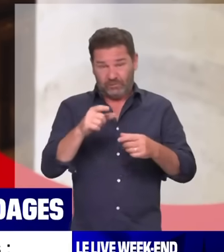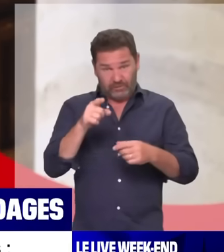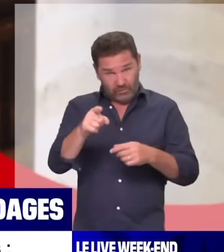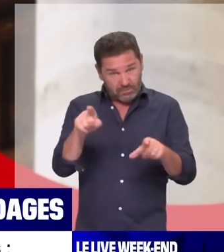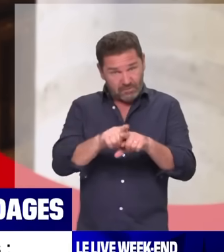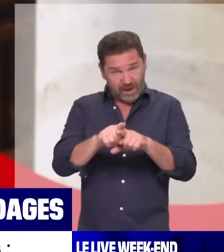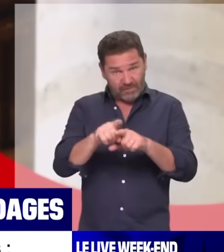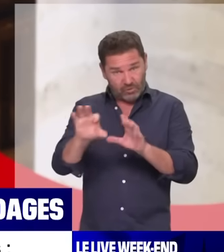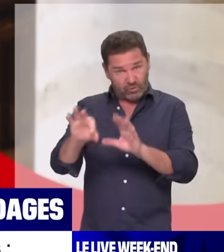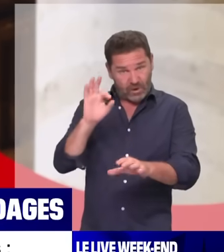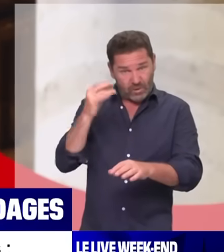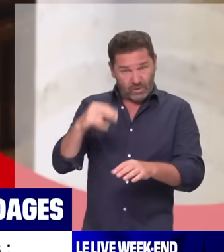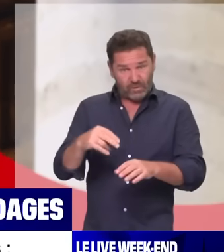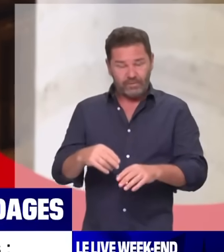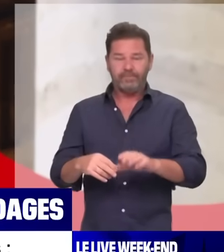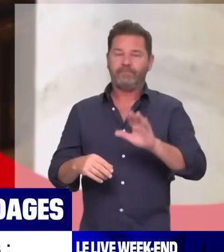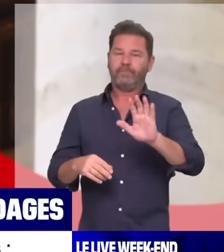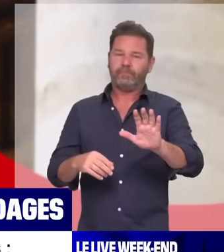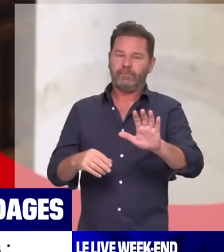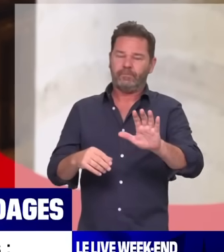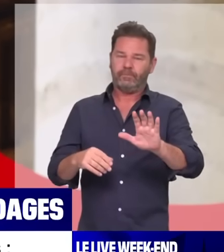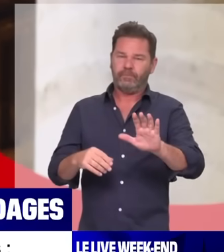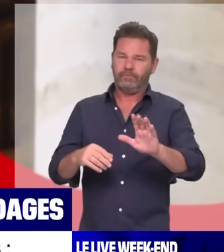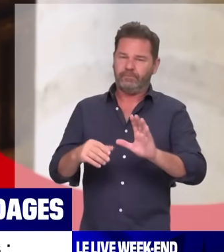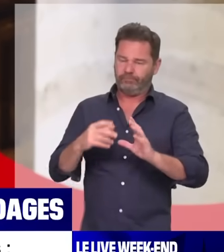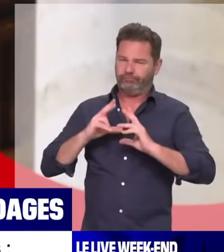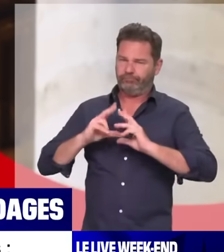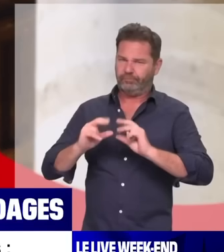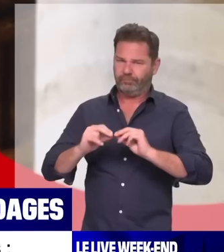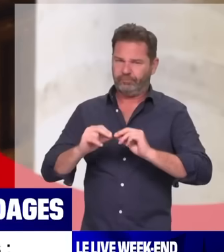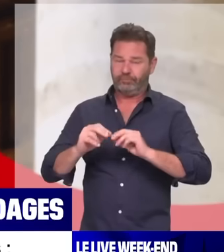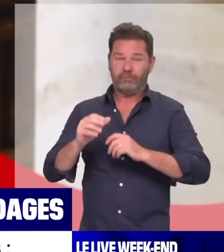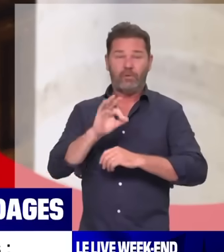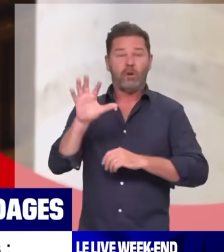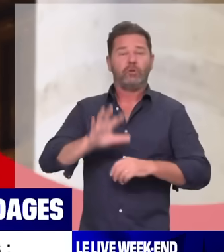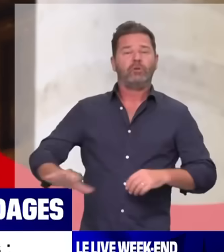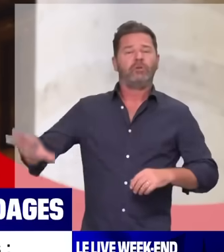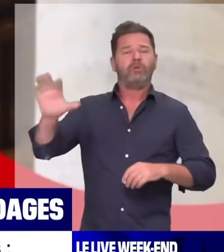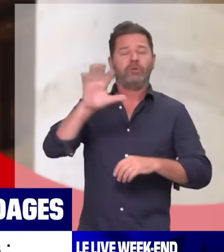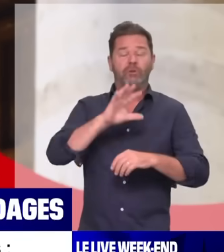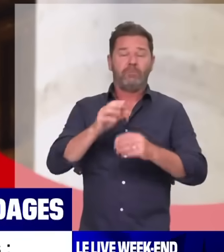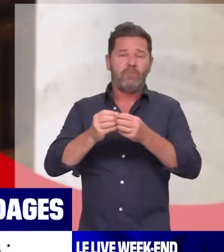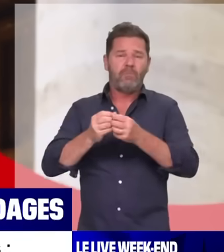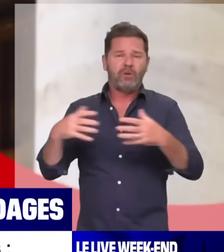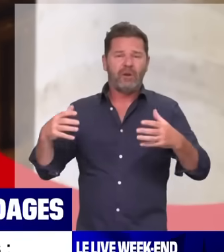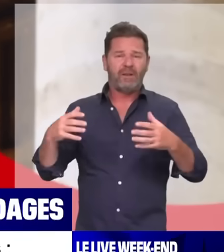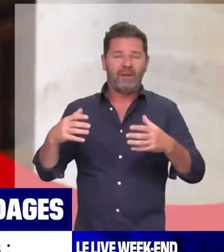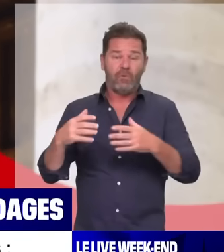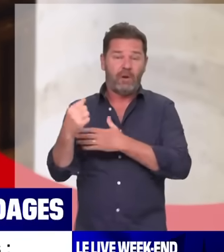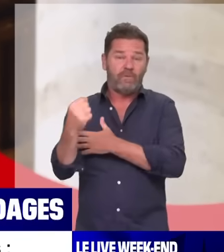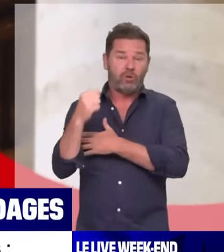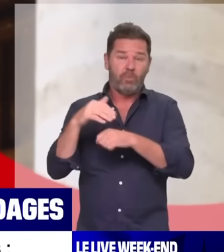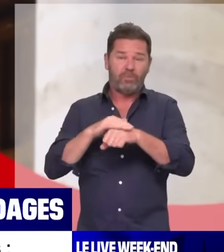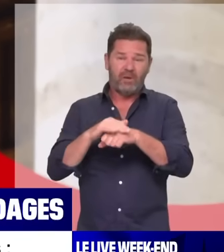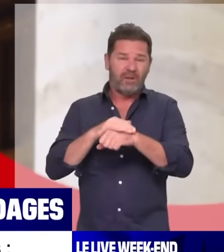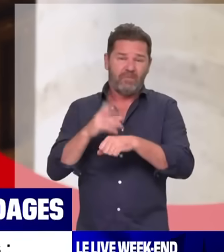une consigne générale écoutez dans la plupart des circonscriptions si ce n'est l'écrasante majorité les deux premières forces politiques qui vont arriver